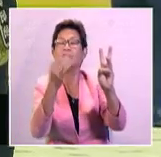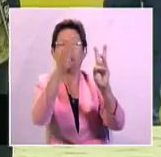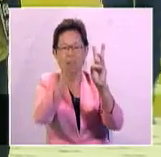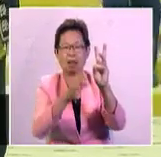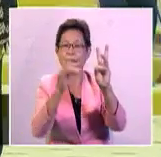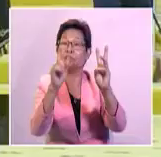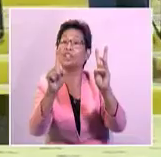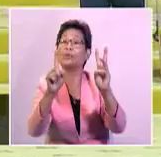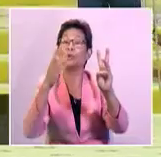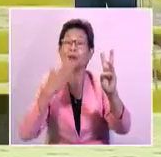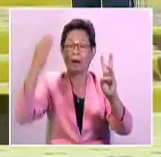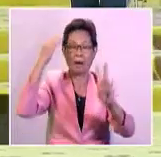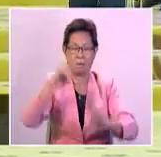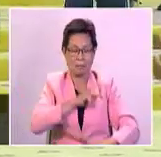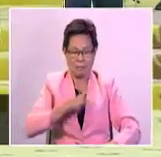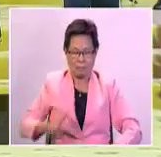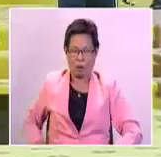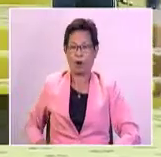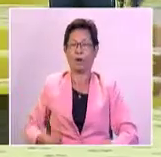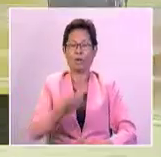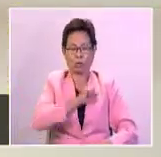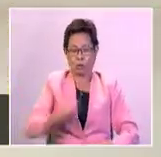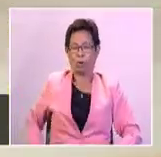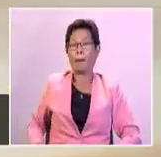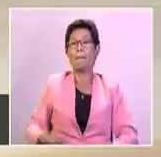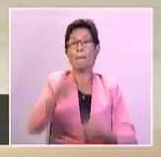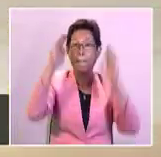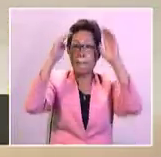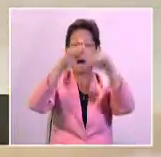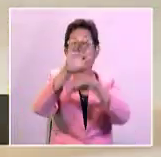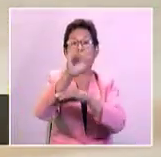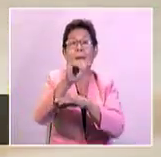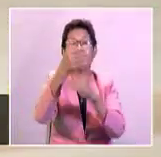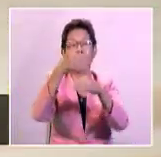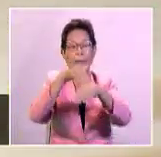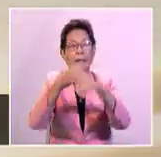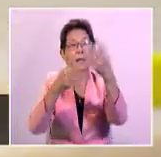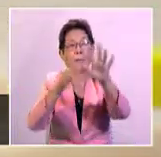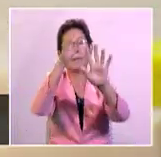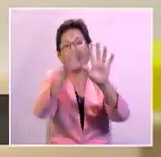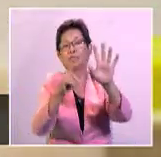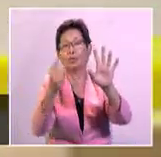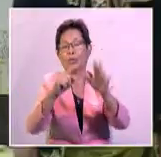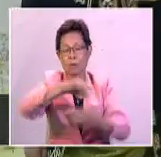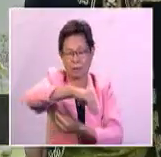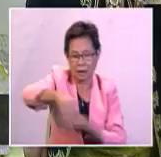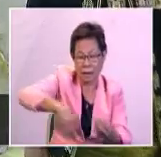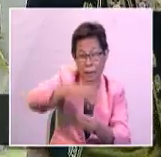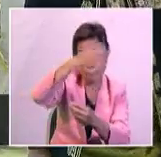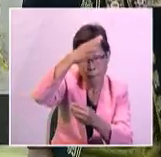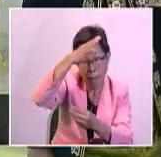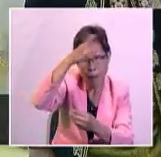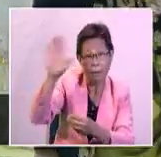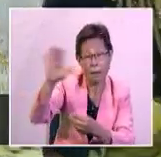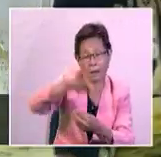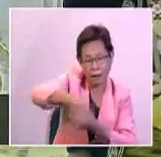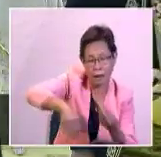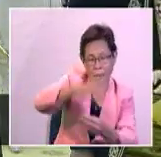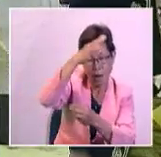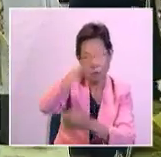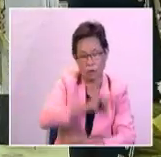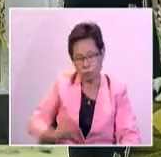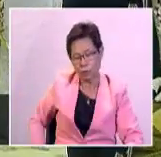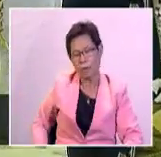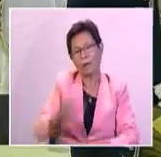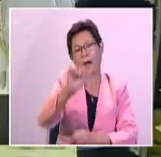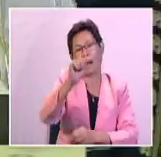Seri Paduka yang dimasyhurkan sebagai Sultan Pahang ke-6 pada 15 Januari menggantikan almarhum Paduka Ayahanda Sultan Ahmad